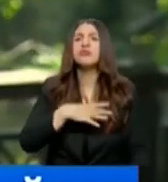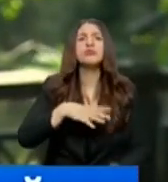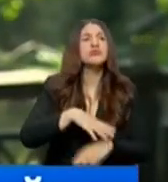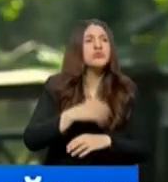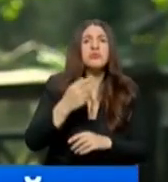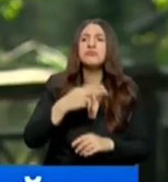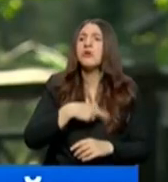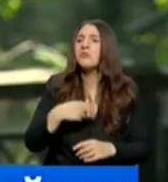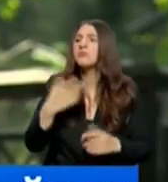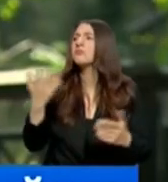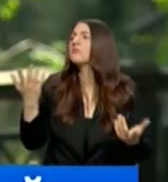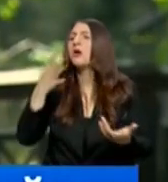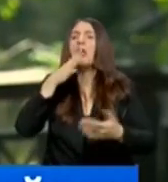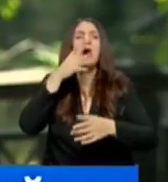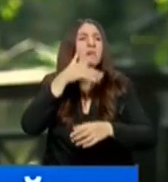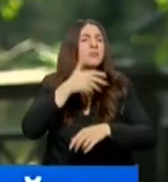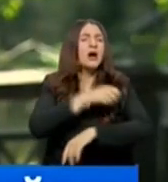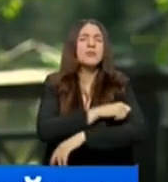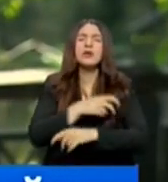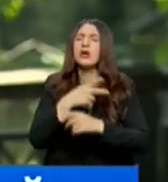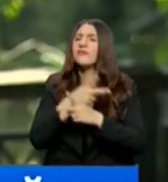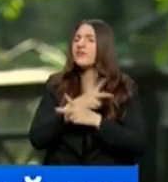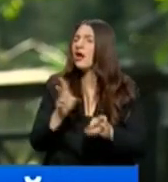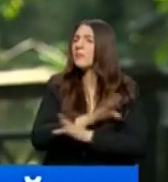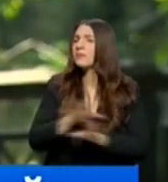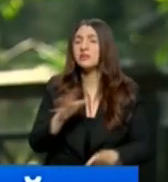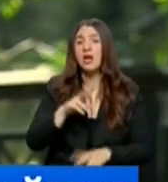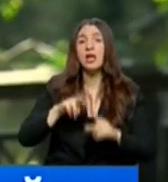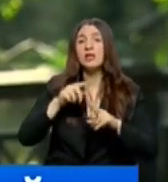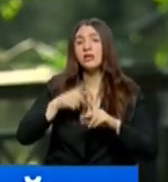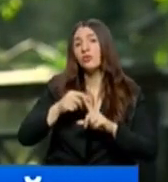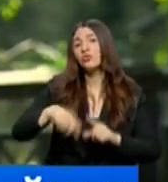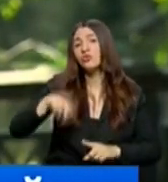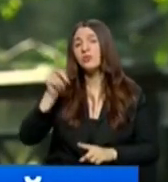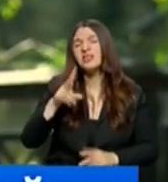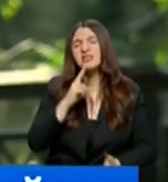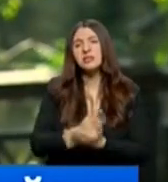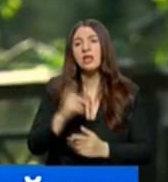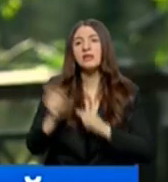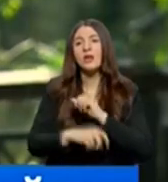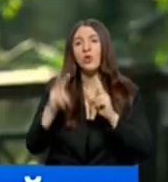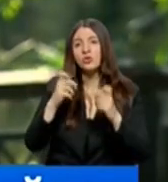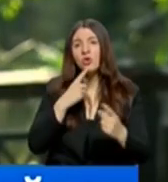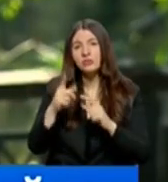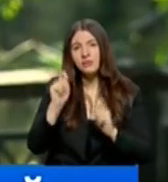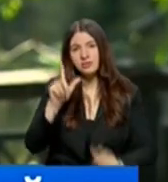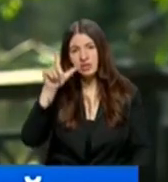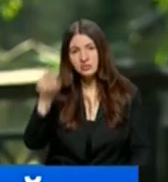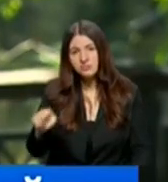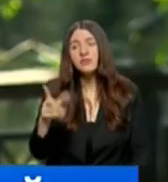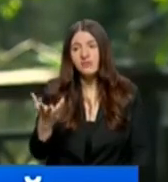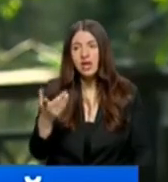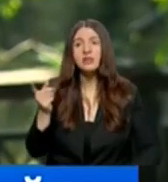Norveç, ister Almanya, ister Amerika, kim olursa olsun. Hı. NATO'nun gündemine kesinlikle terör konusu ele alınmalı